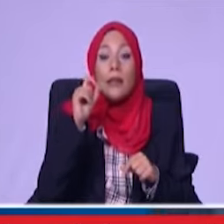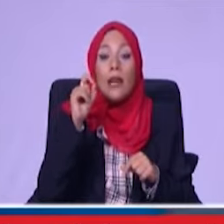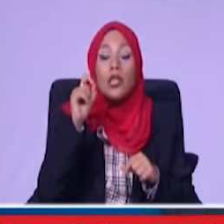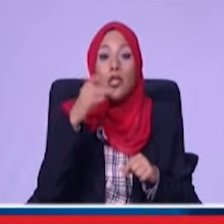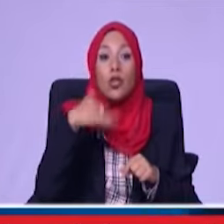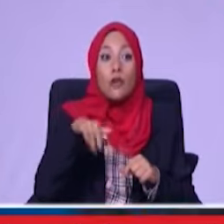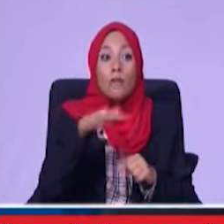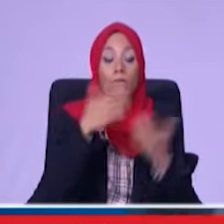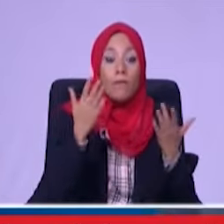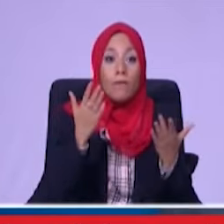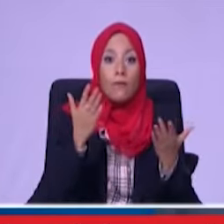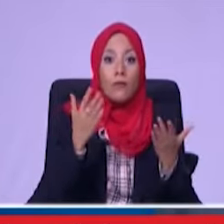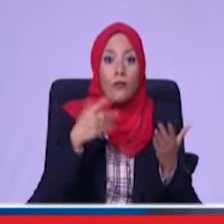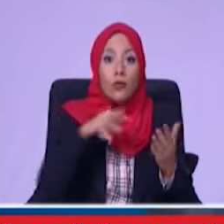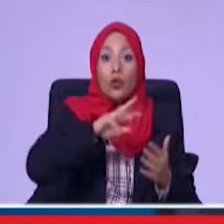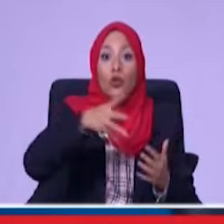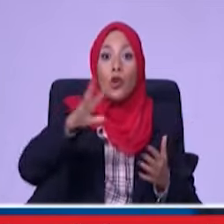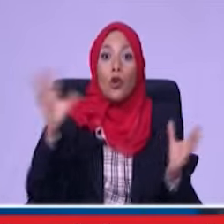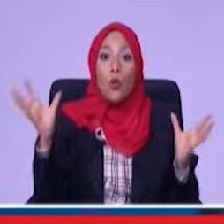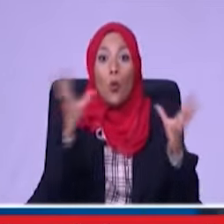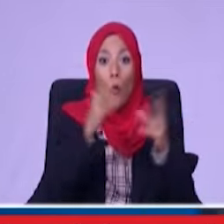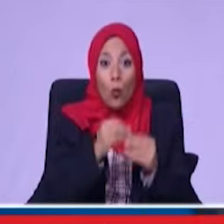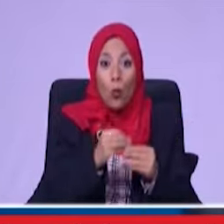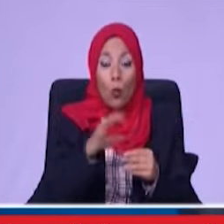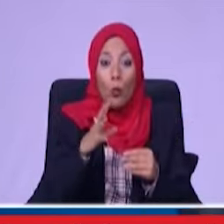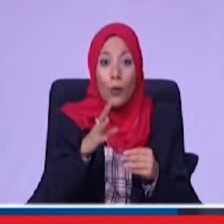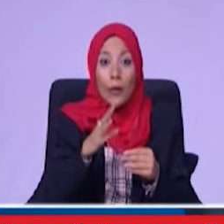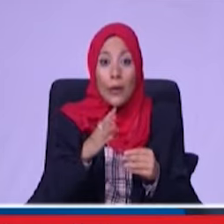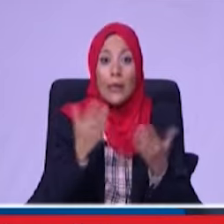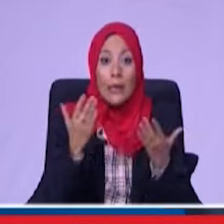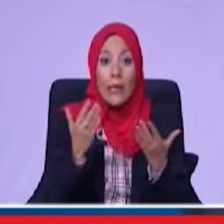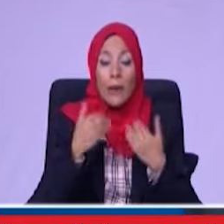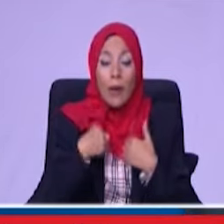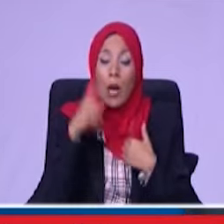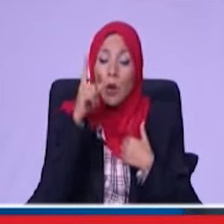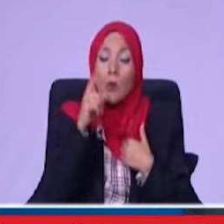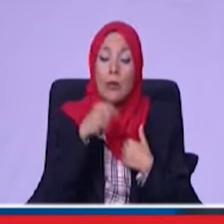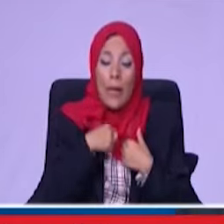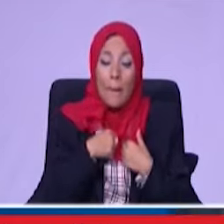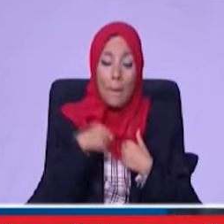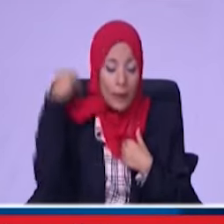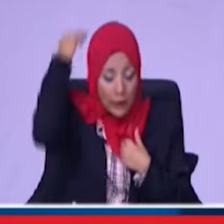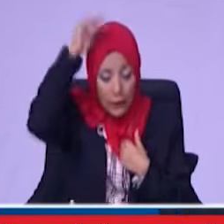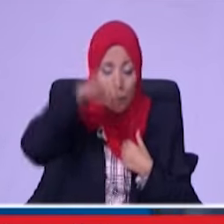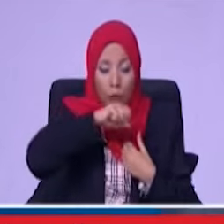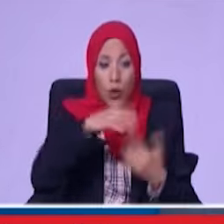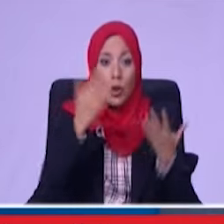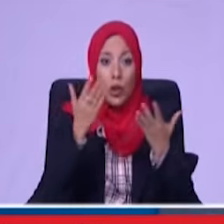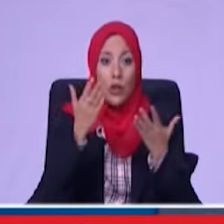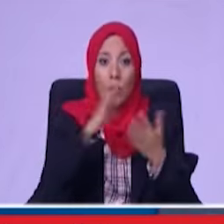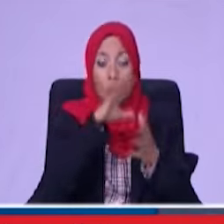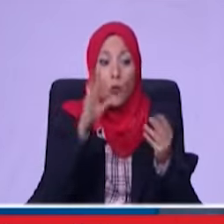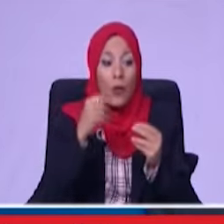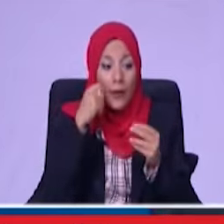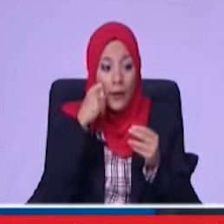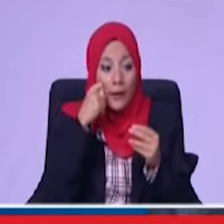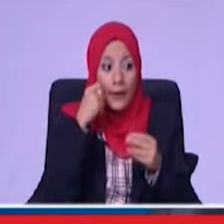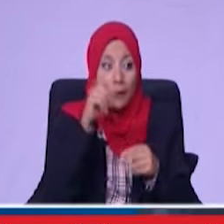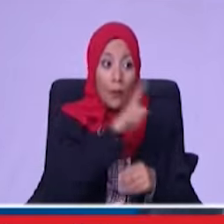شفاعات تغير كل حاجة. ممكن سيدنا النبي محمد صلى الله عليه وسلم يشفع في أهل الكبائر. من